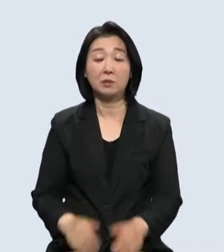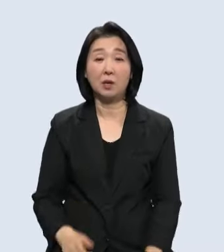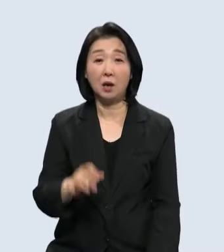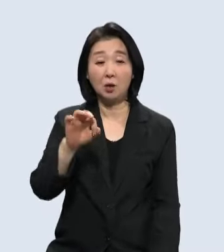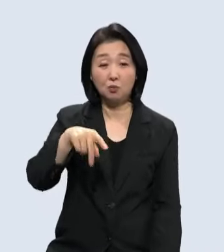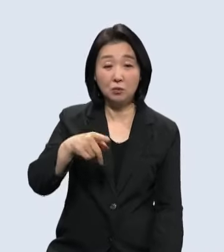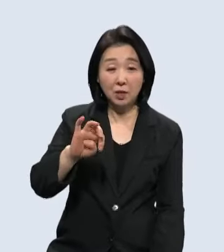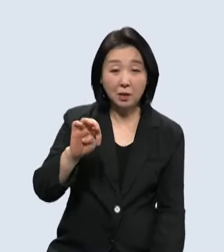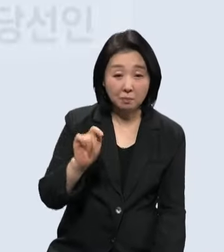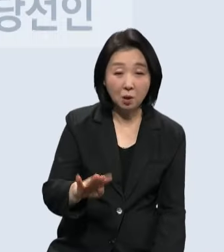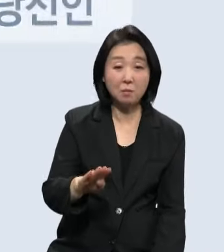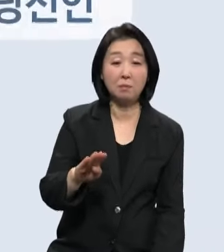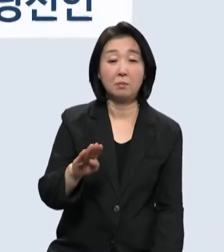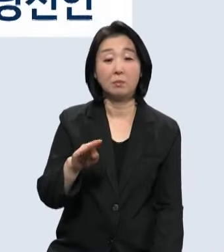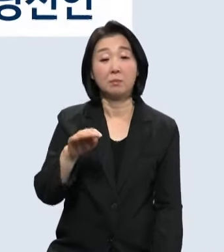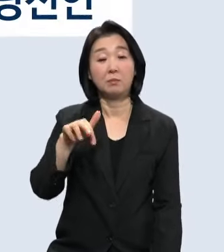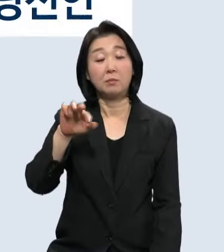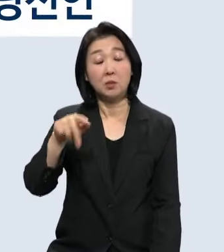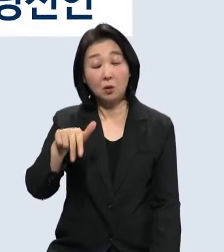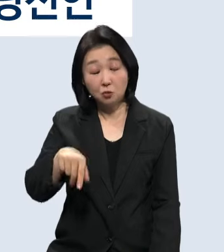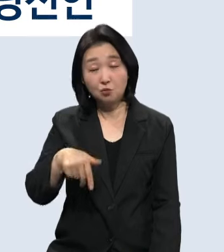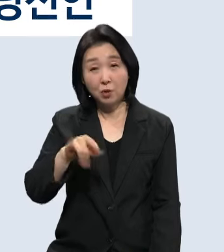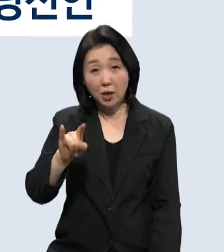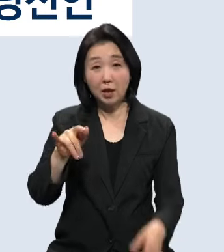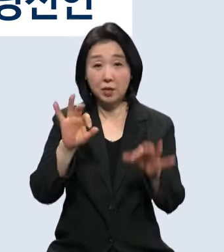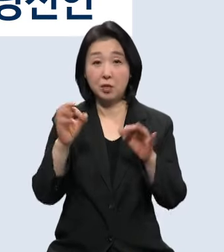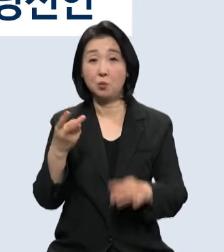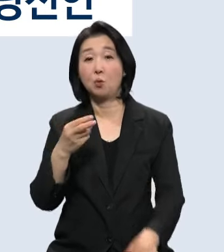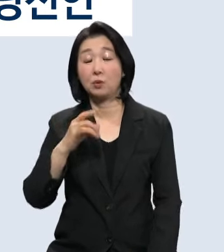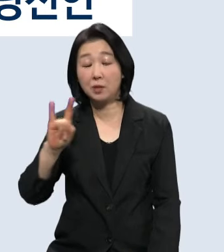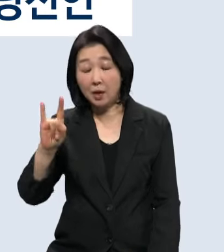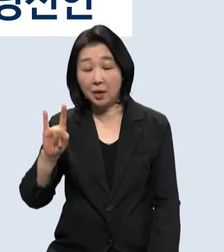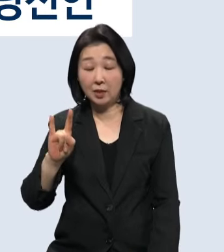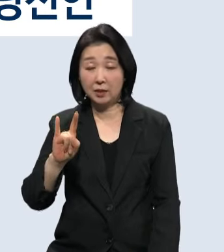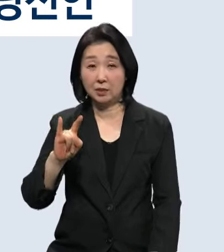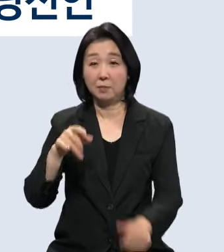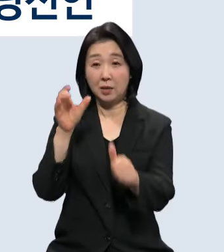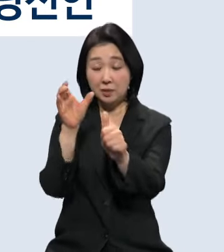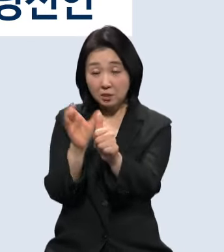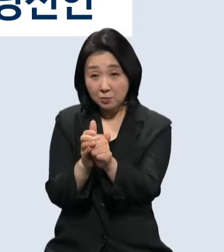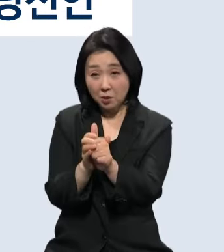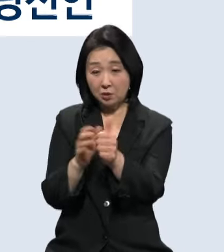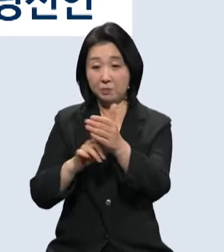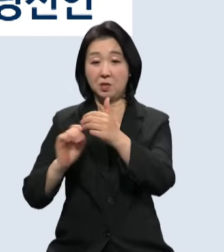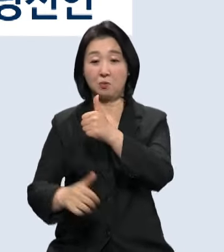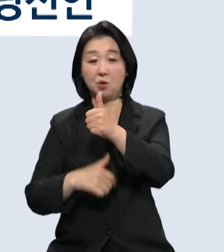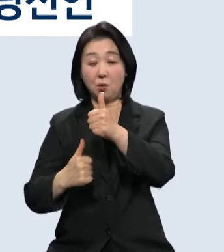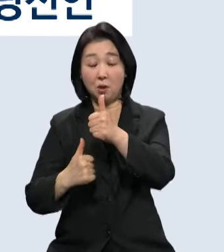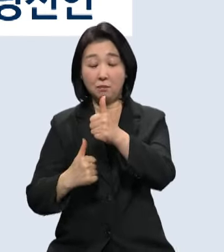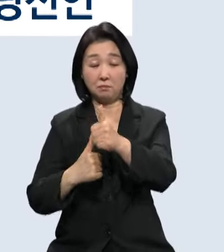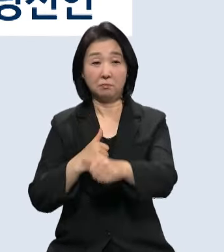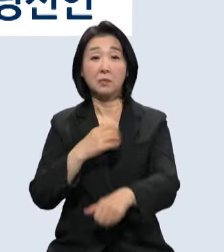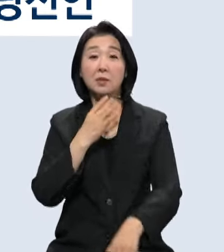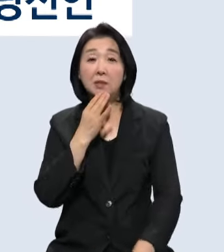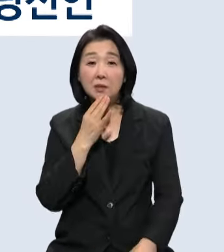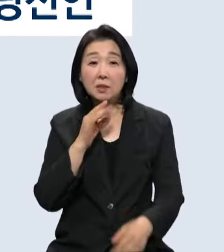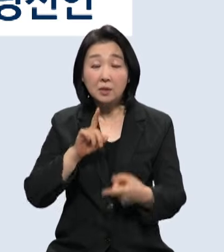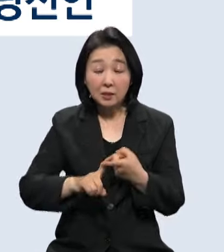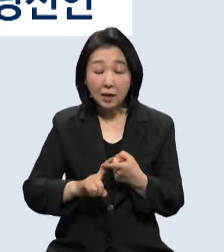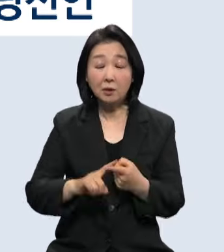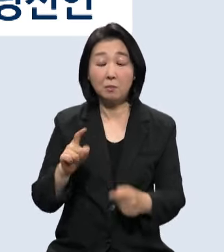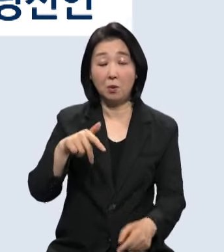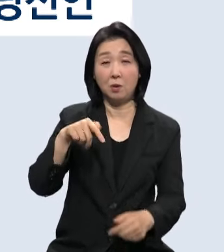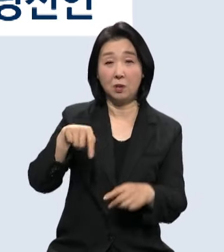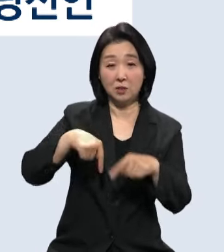엄태영 전주 의원과 김용태 당선자는 지명직 비대 위원회 당연직 비대 위원인 정책위 의장에는